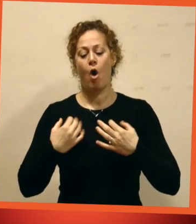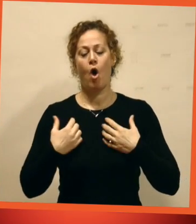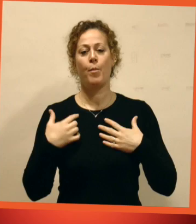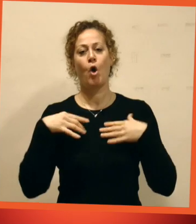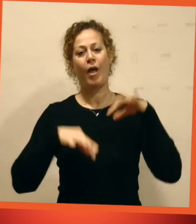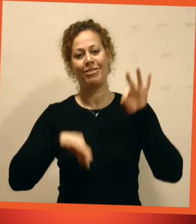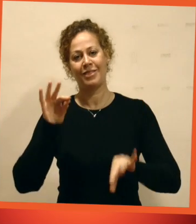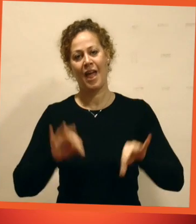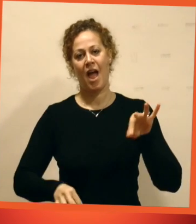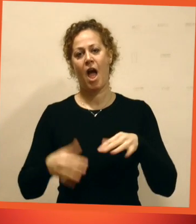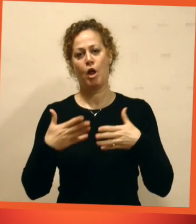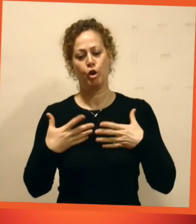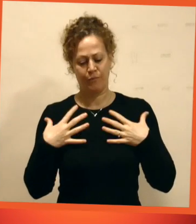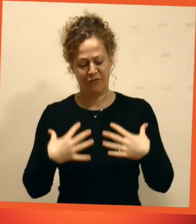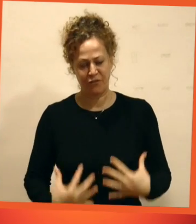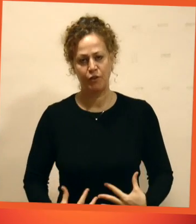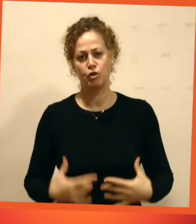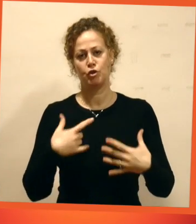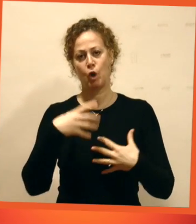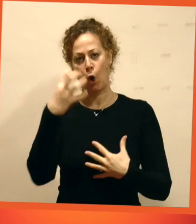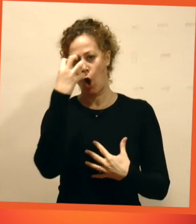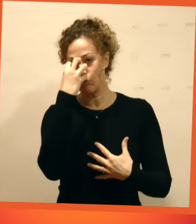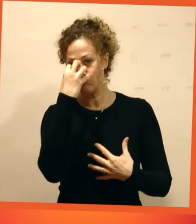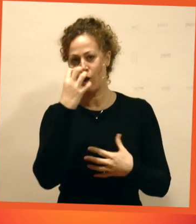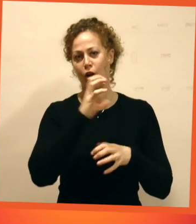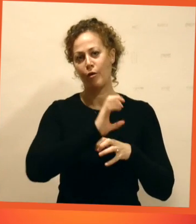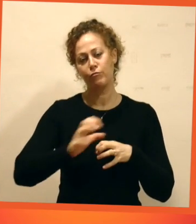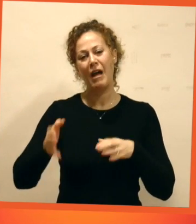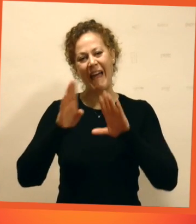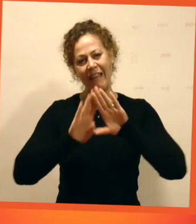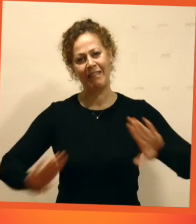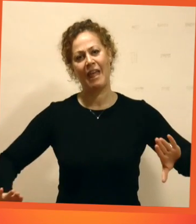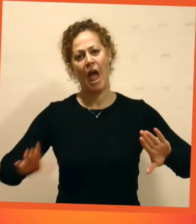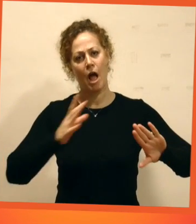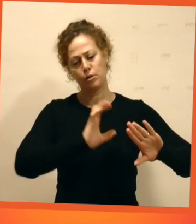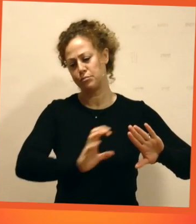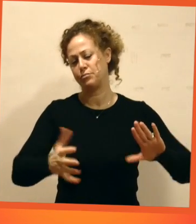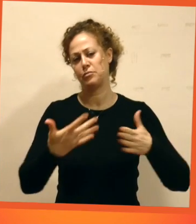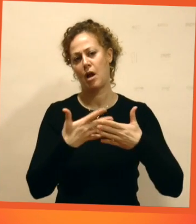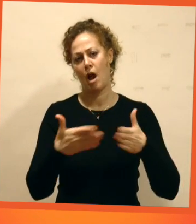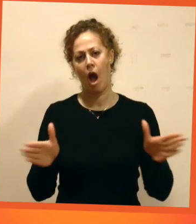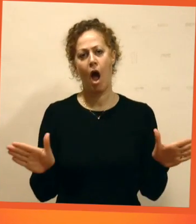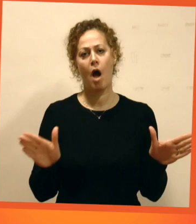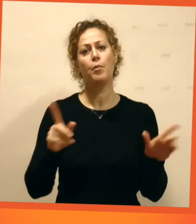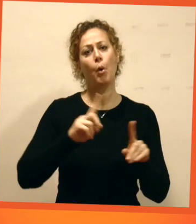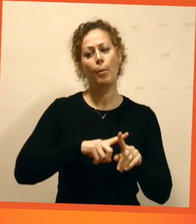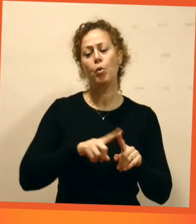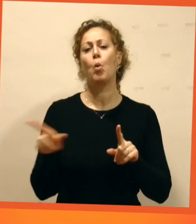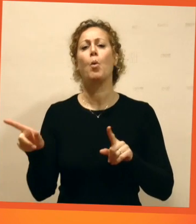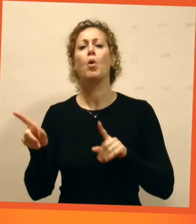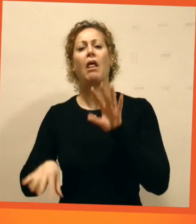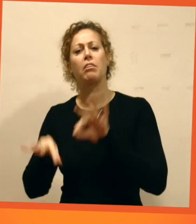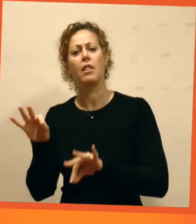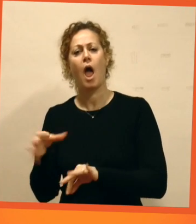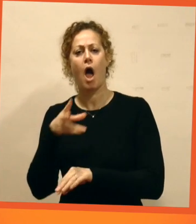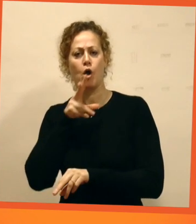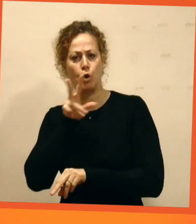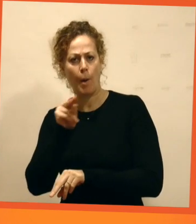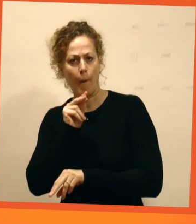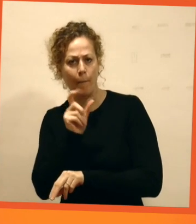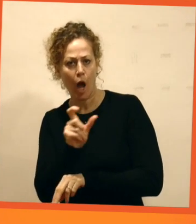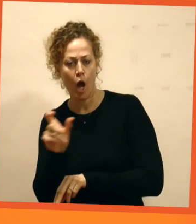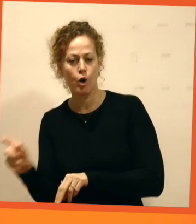il circo, questo genere di teatro, ma spaziando anche al teatro di parola e ad altre